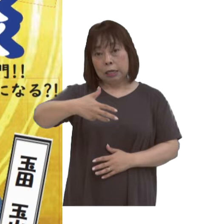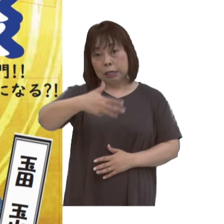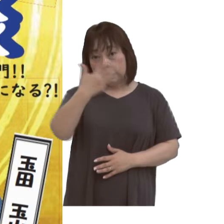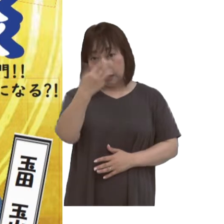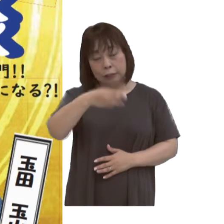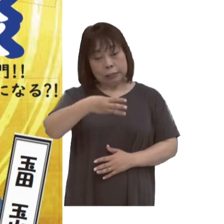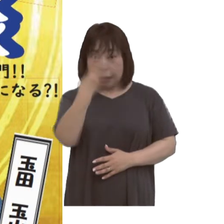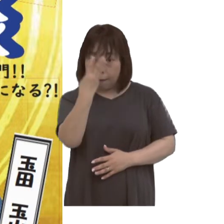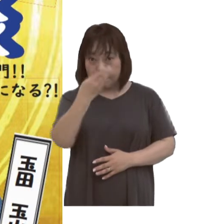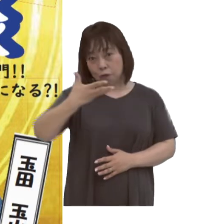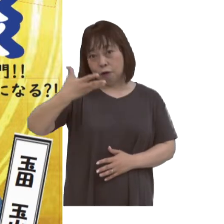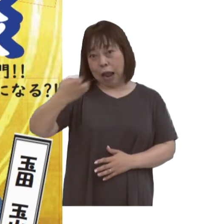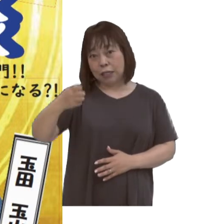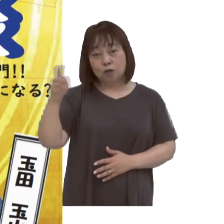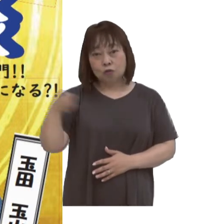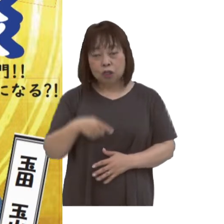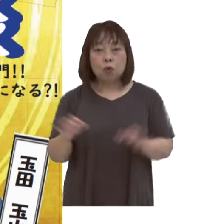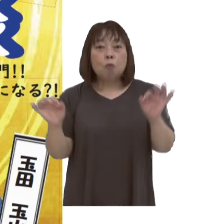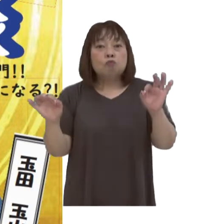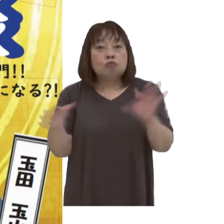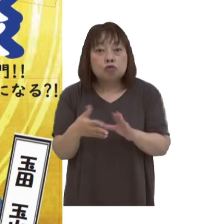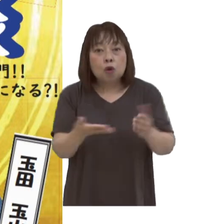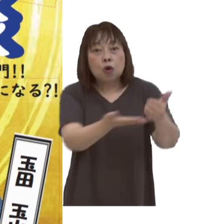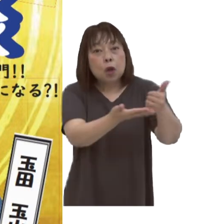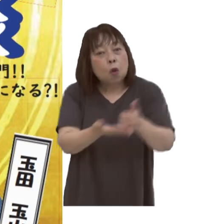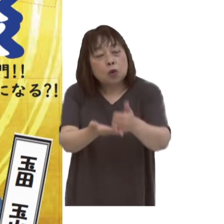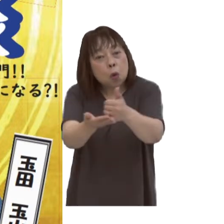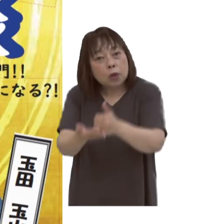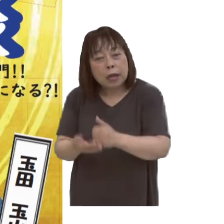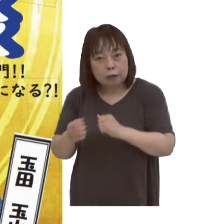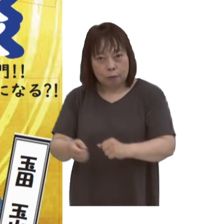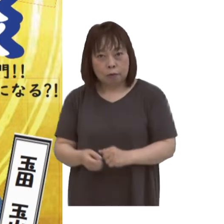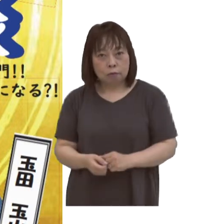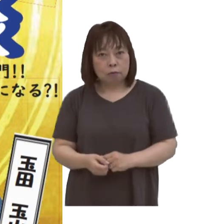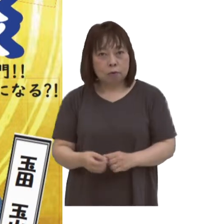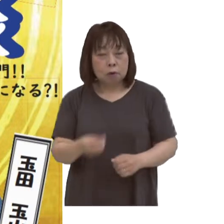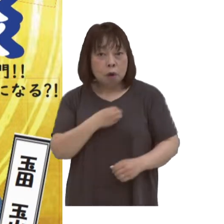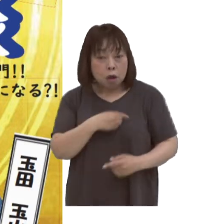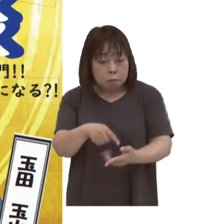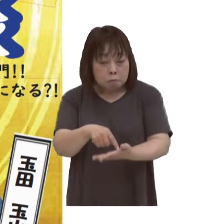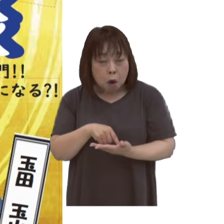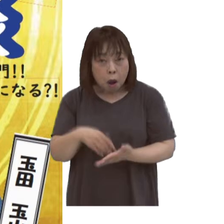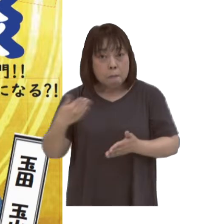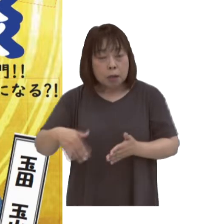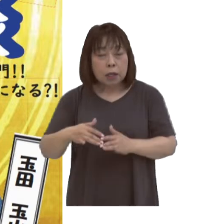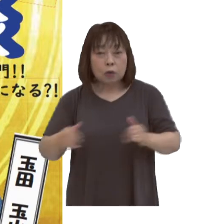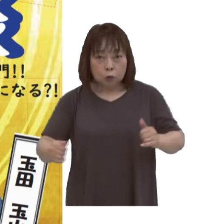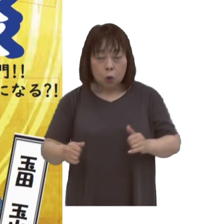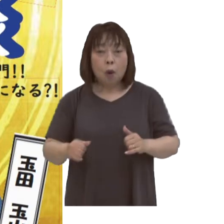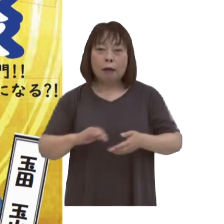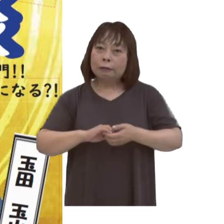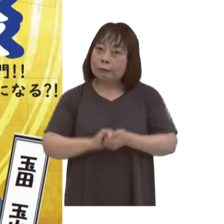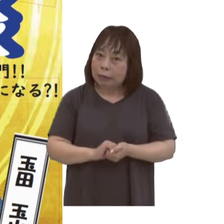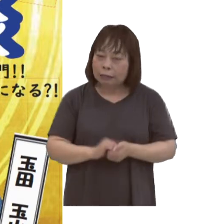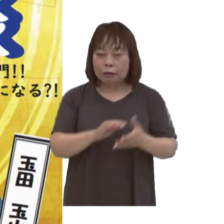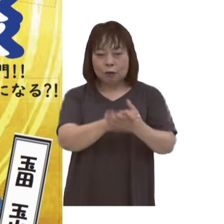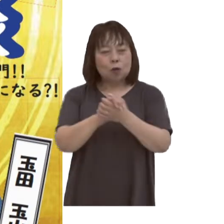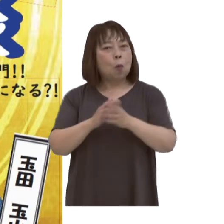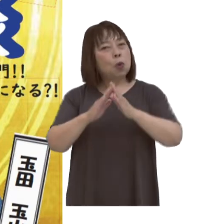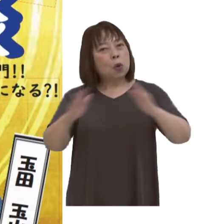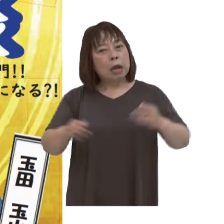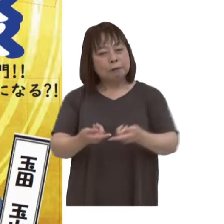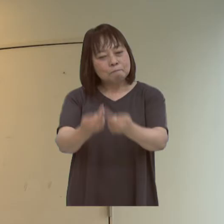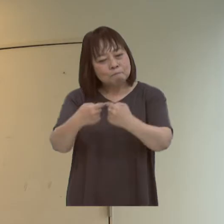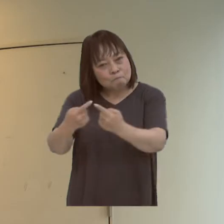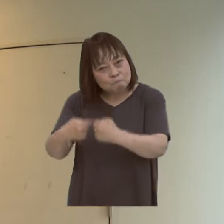380名を無料ご招待します。まだ会員でない方はぜひこの機会に友の会にご